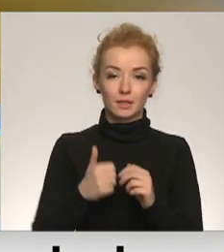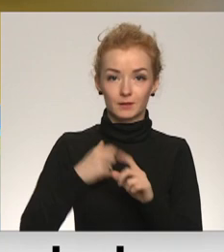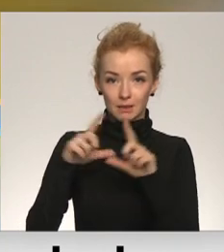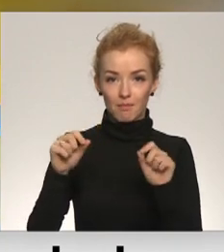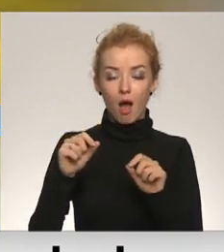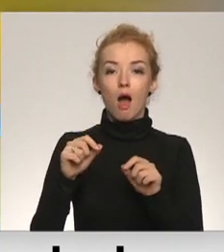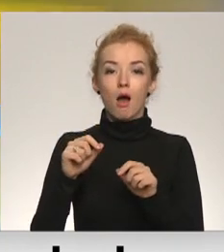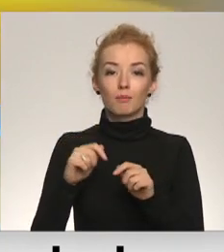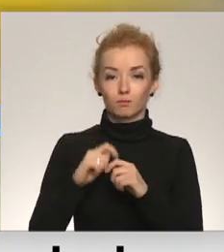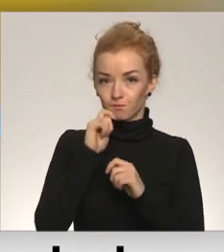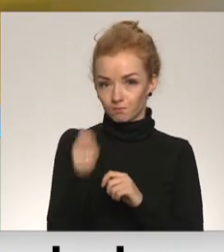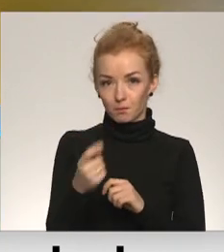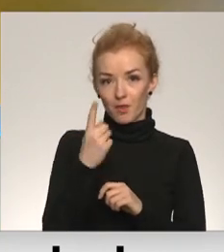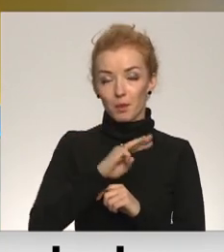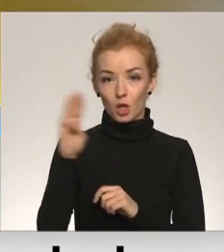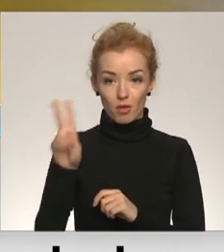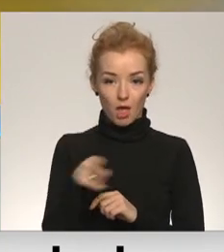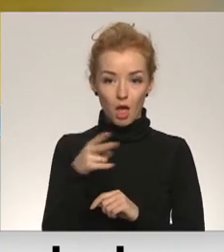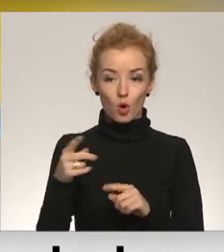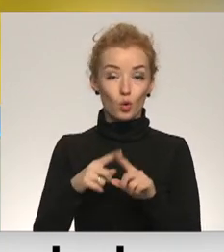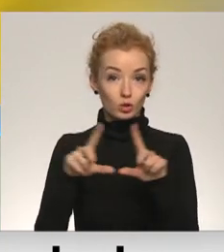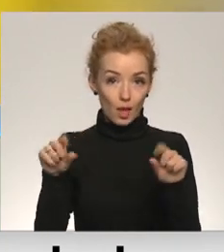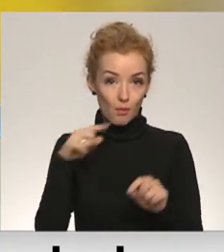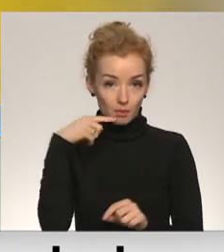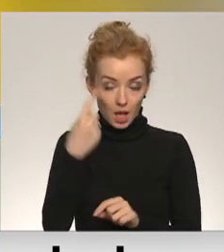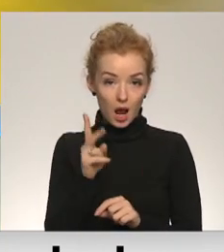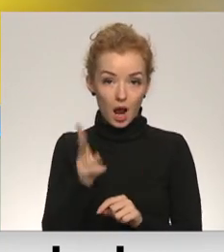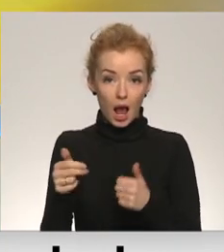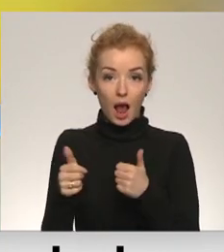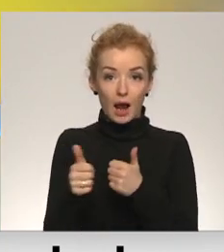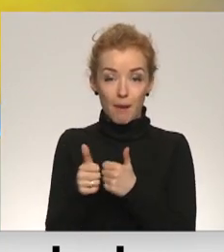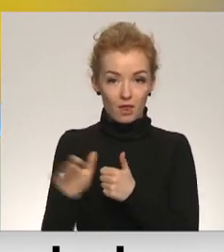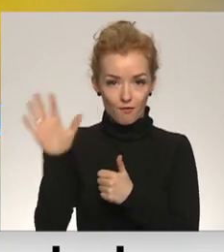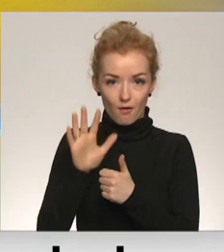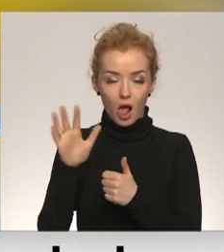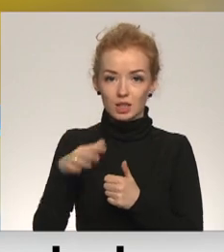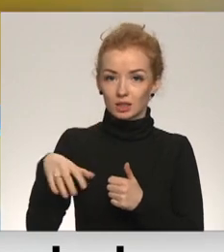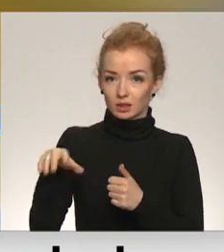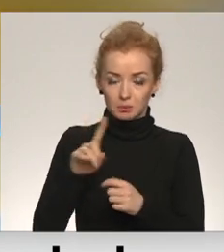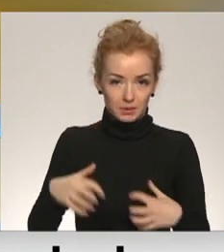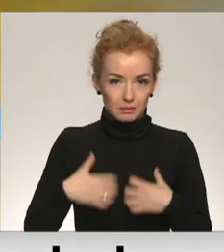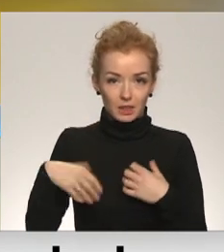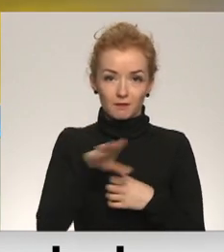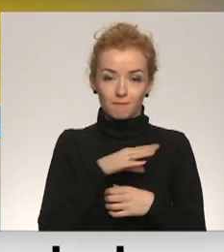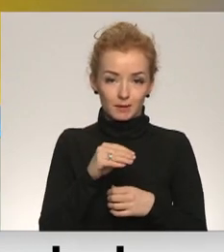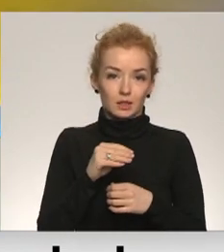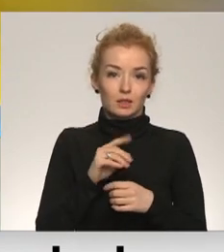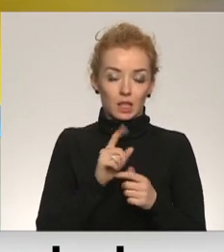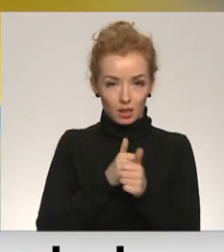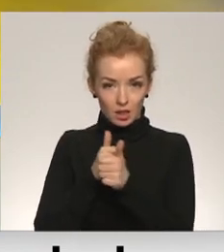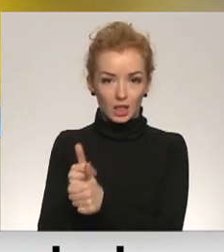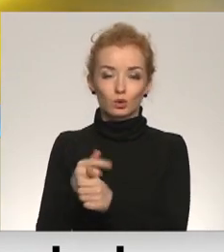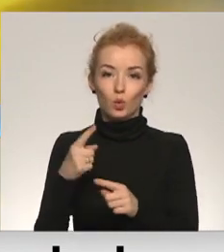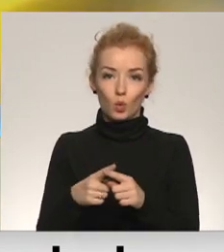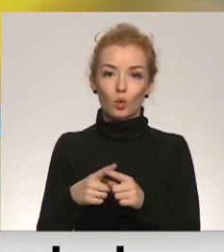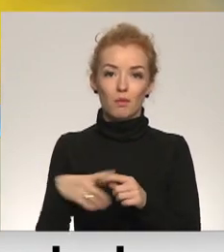Ukrainas atbalstam ziedojas 1 000 000 eiro. Uzņēmumā uzsver, ka kaimiņos notiekošais nevienu neatstāja vienaldzīgu, un Ukraina pašlaik ir mūsu